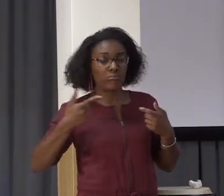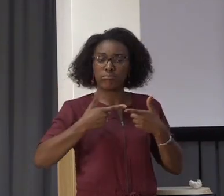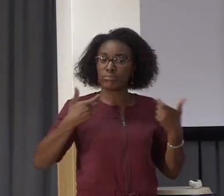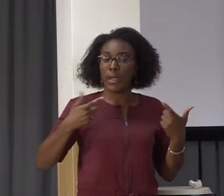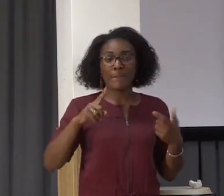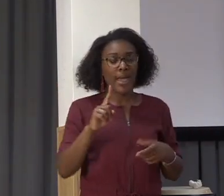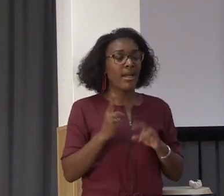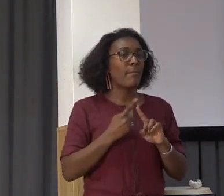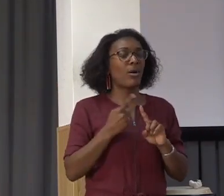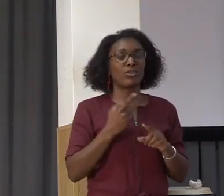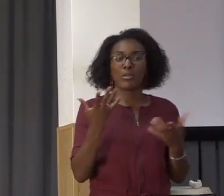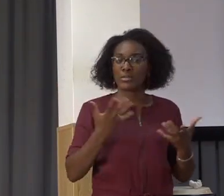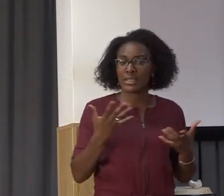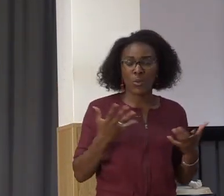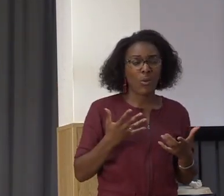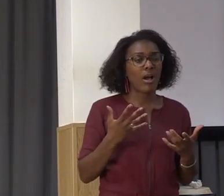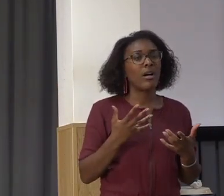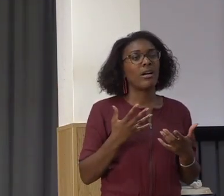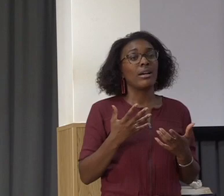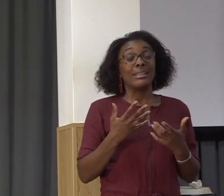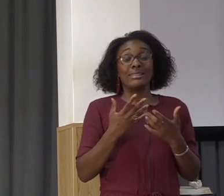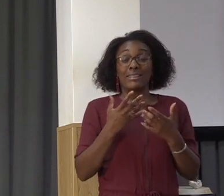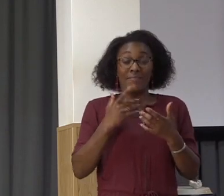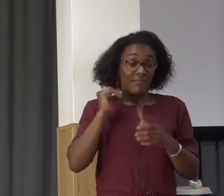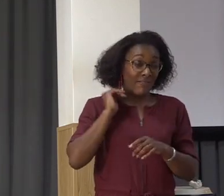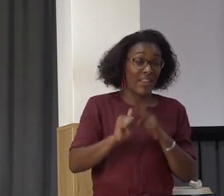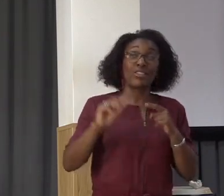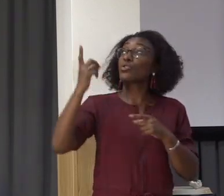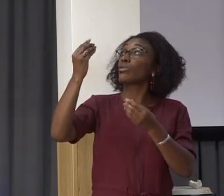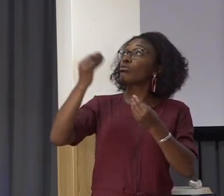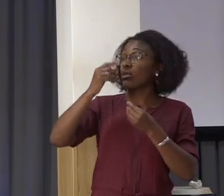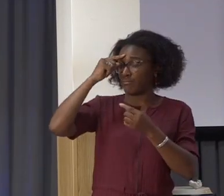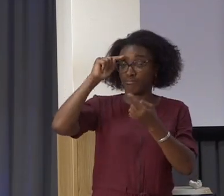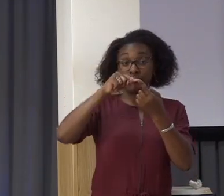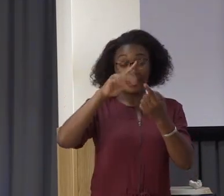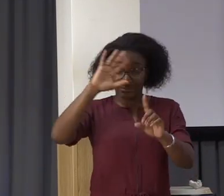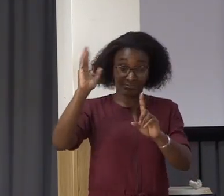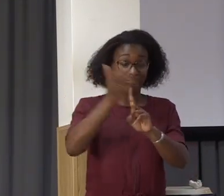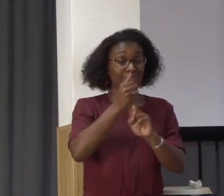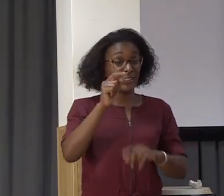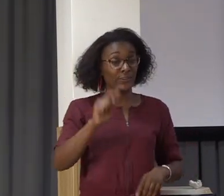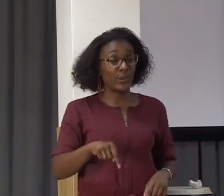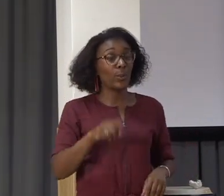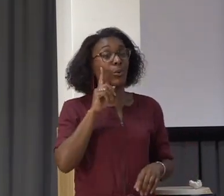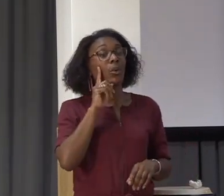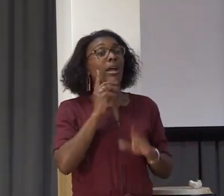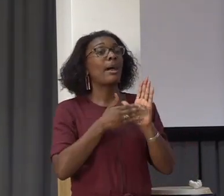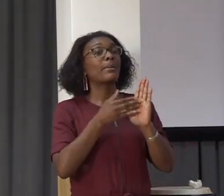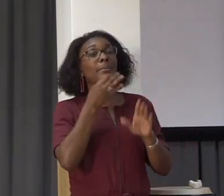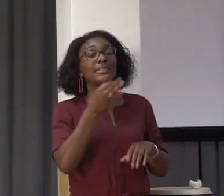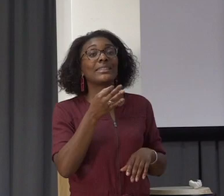c'est d'accomplir le plan de vie de Dieu pour notre vie. Parce que la Bible nous dit que David, après avoir en son